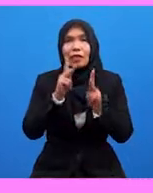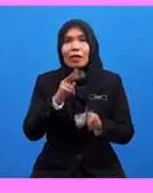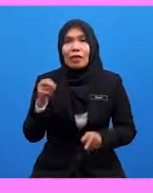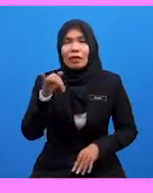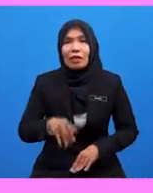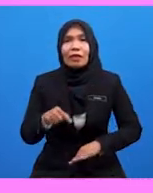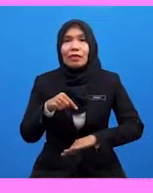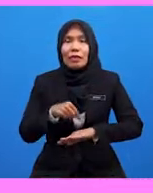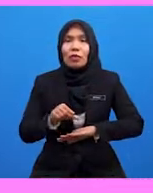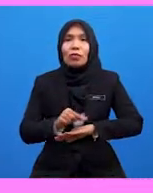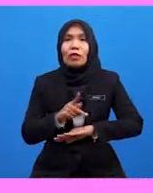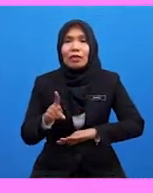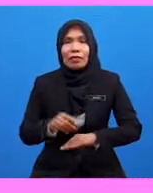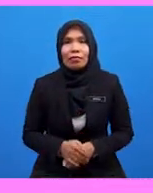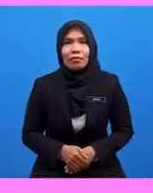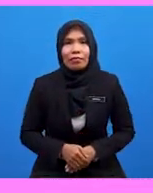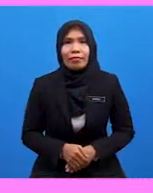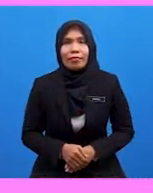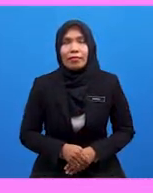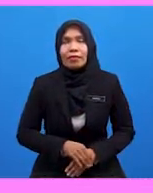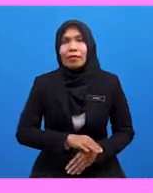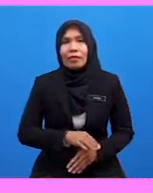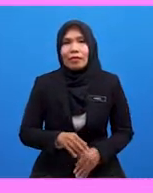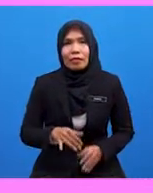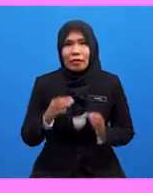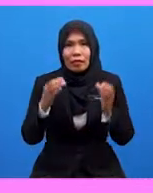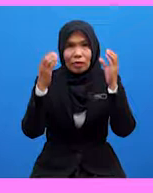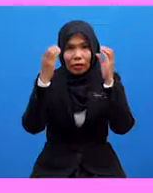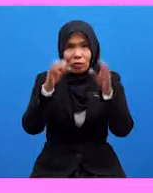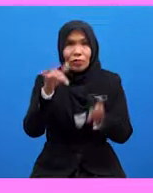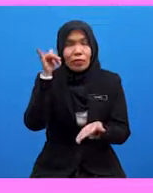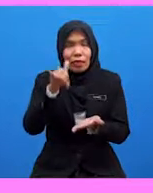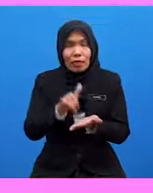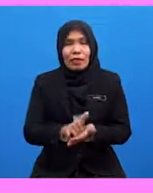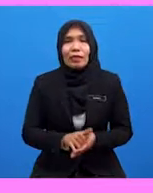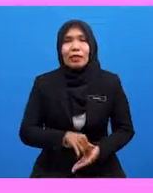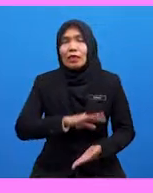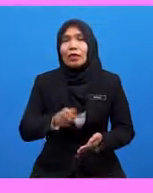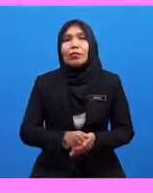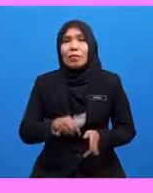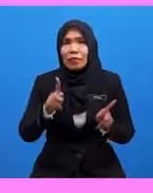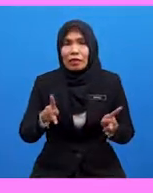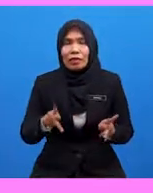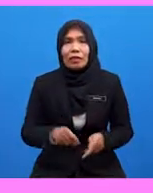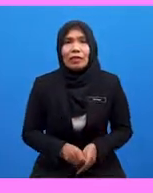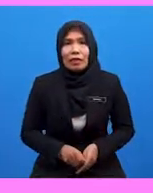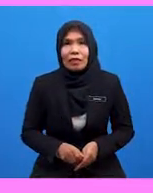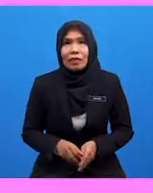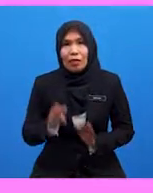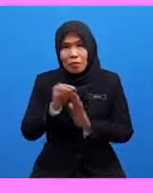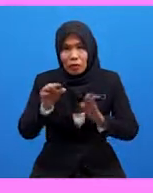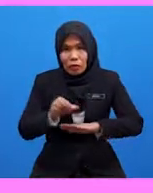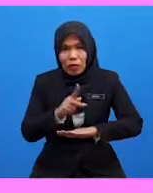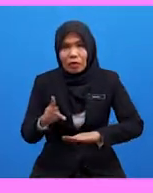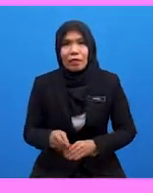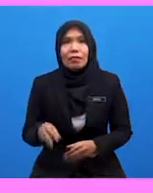ini. Cikgu yakin semua pelajar memang guna perkataan-perkataan tersebut dalam perbualan harian.